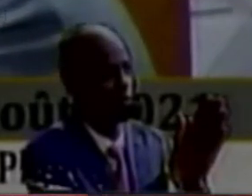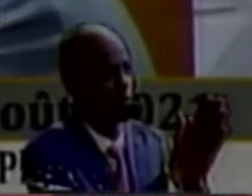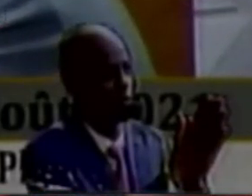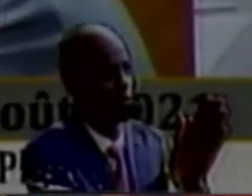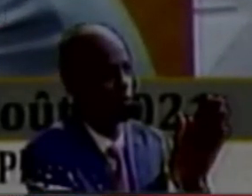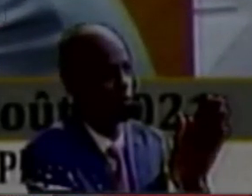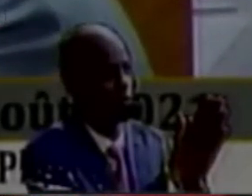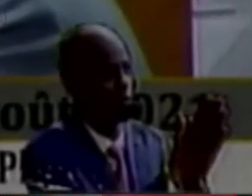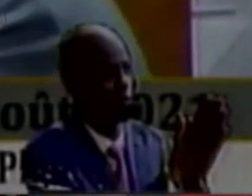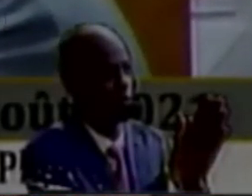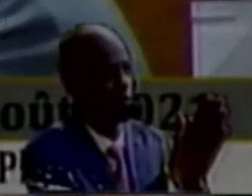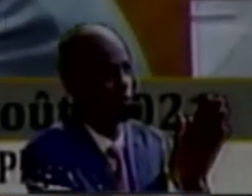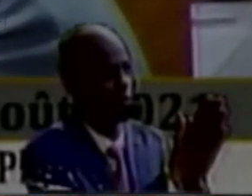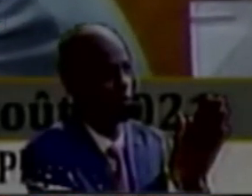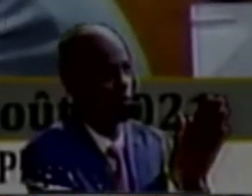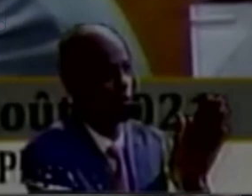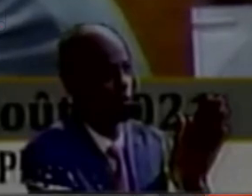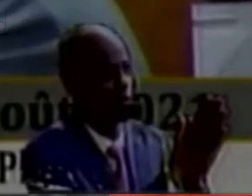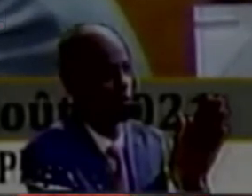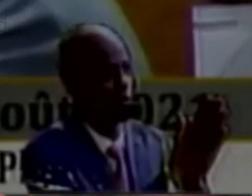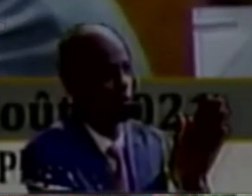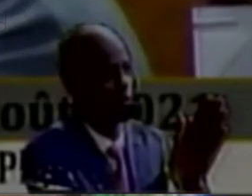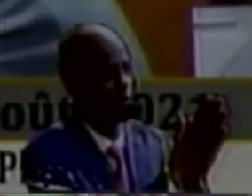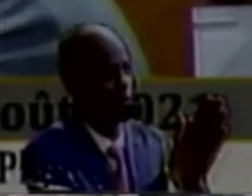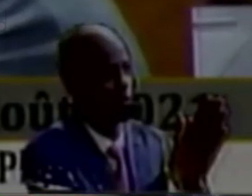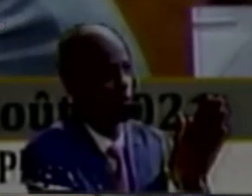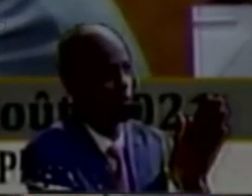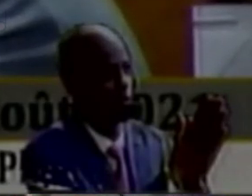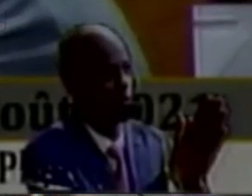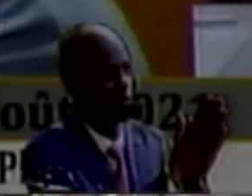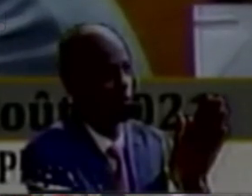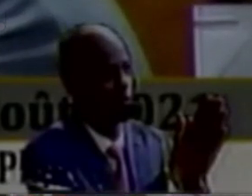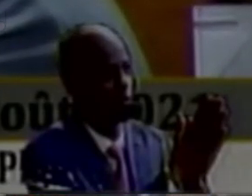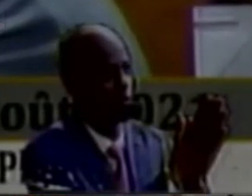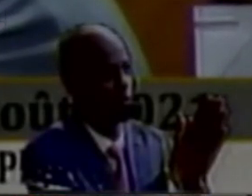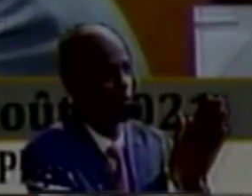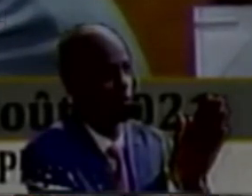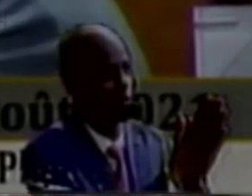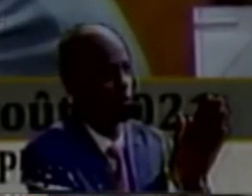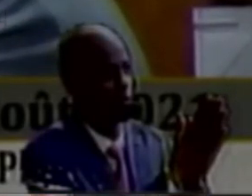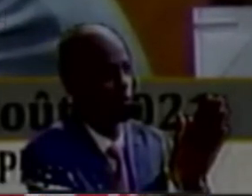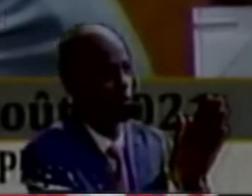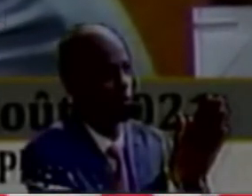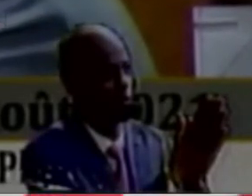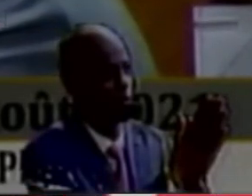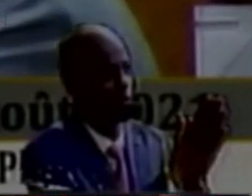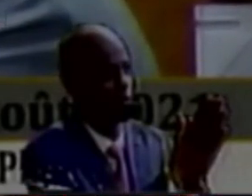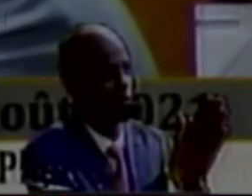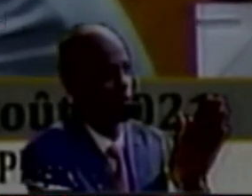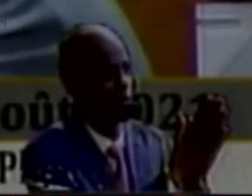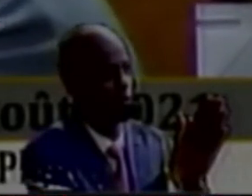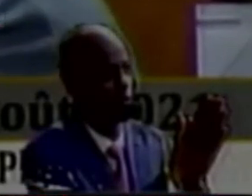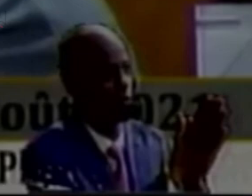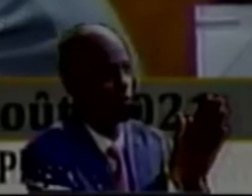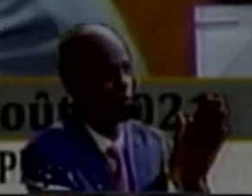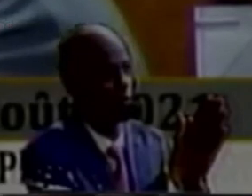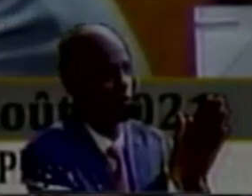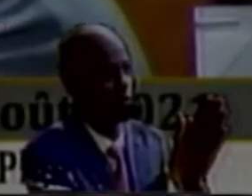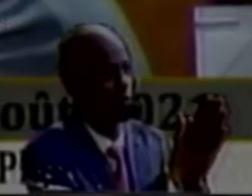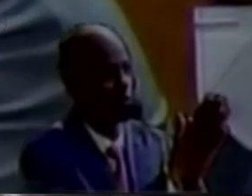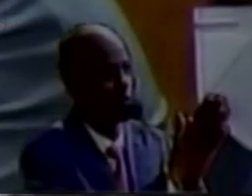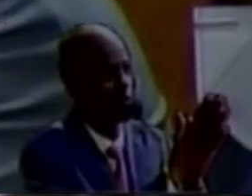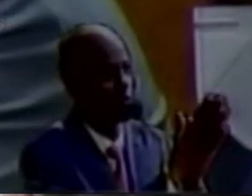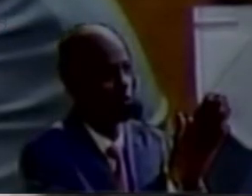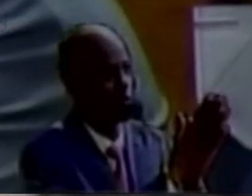des plus importants et complexes défis que le gouvernement doit affronter. Cette catastrophe, à plus d'un titre, constitue